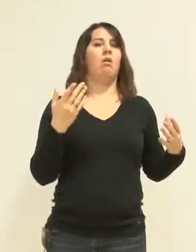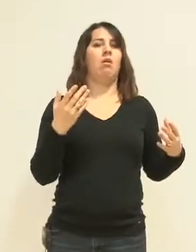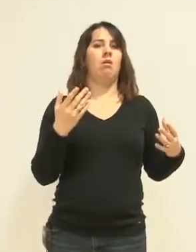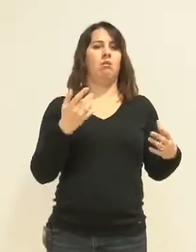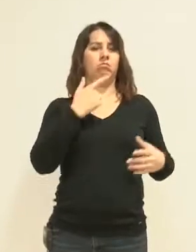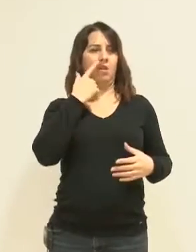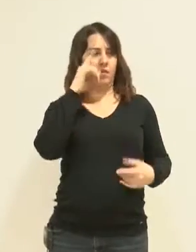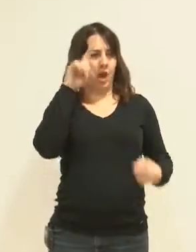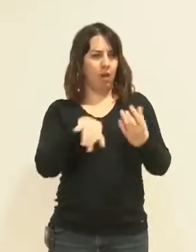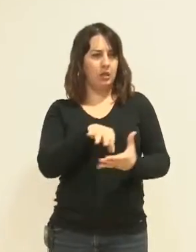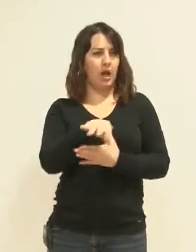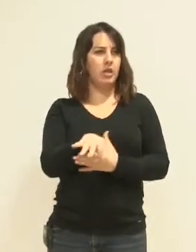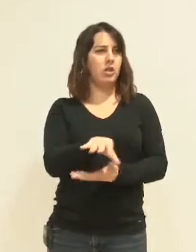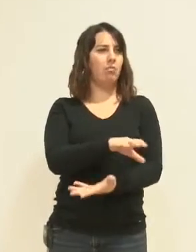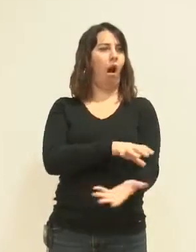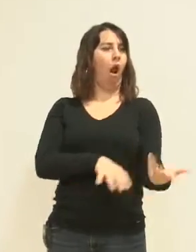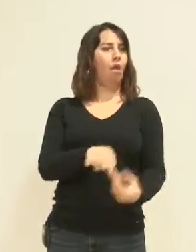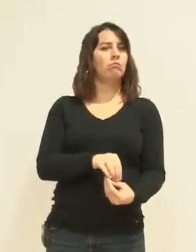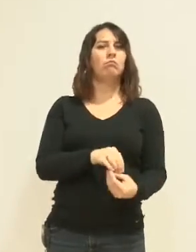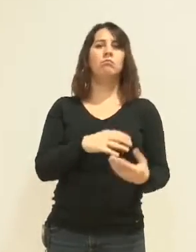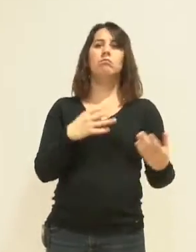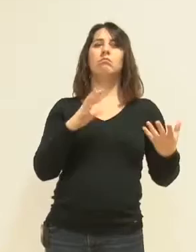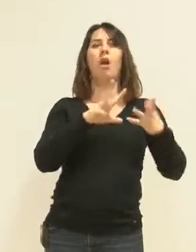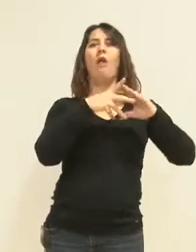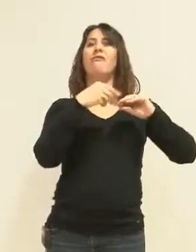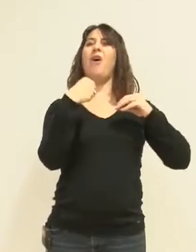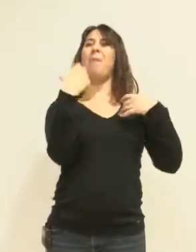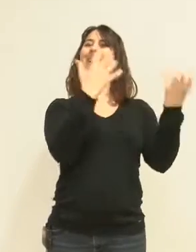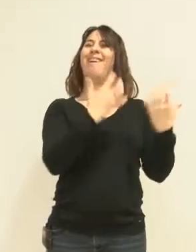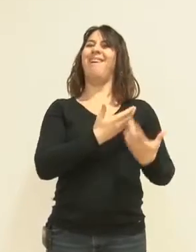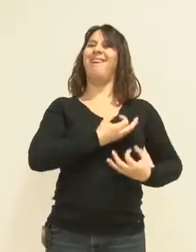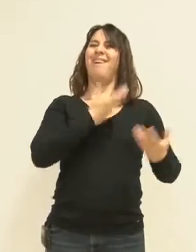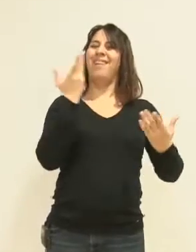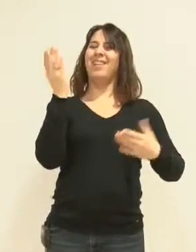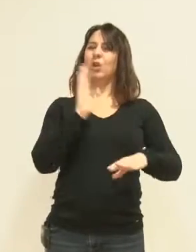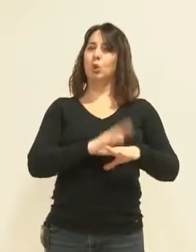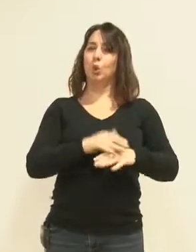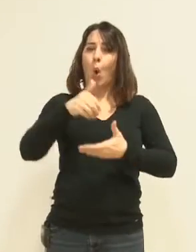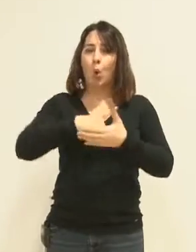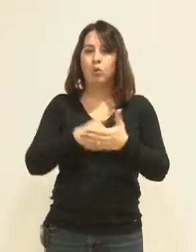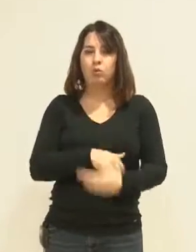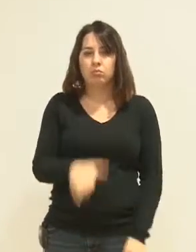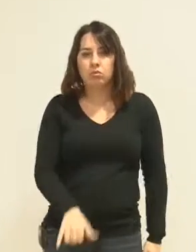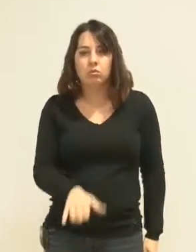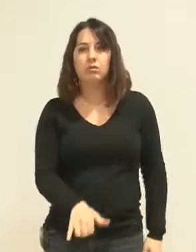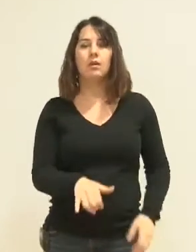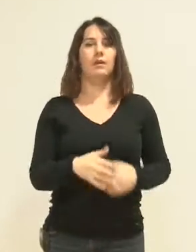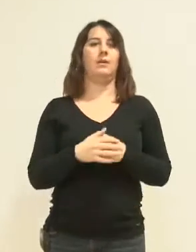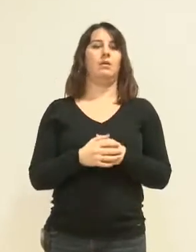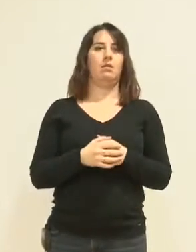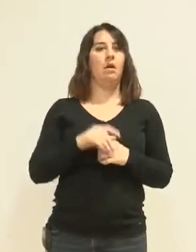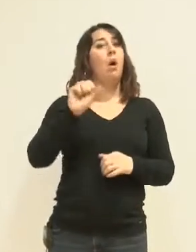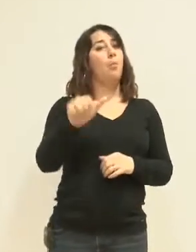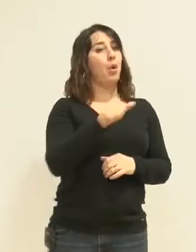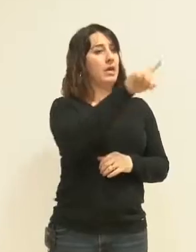le poisson. L'embellissement de la forme cache souvent la médiocrité du fond. Tout d'abord, je voudrais savoir pour quelles